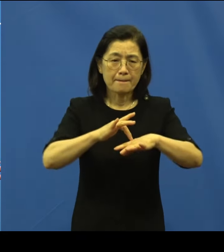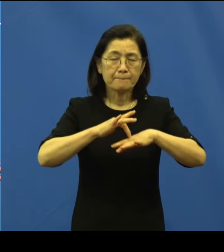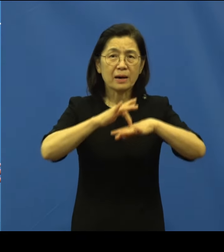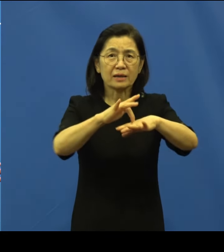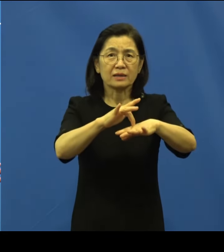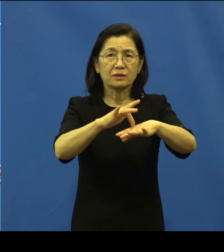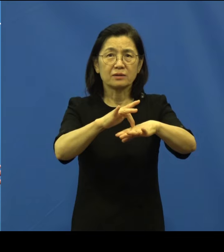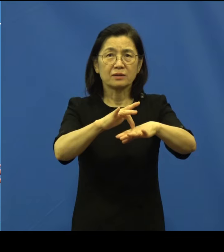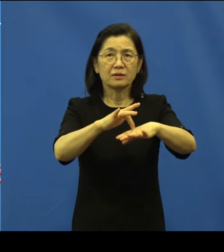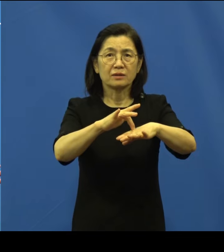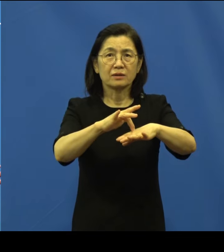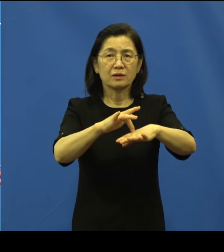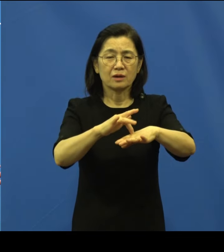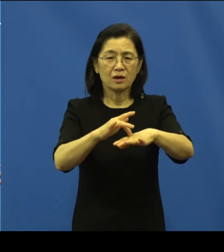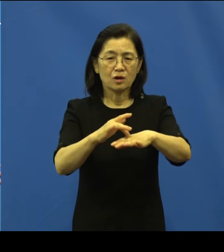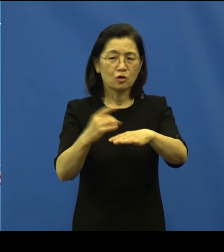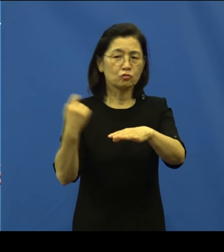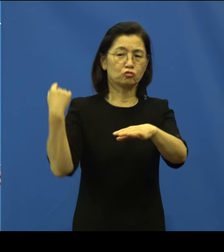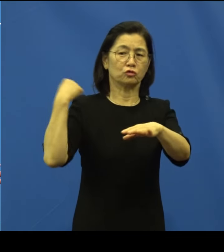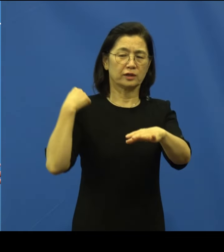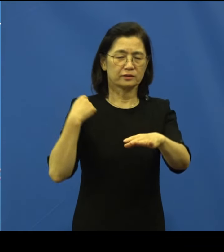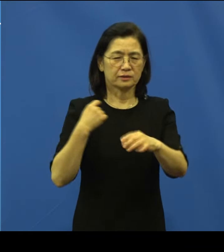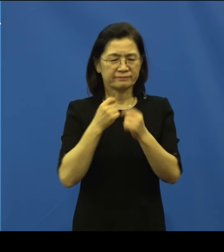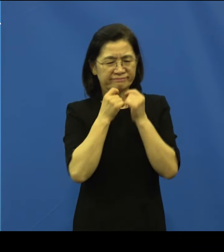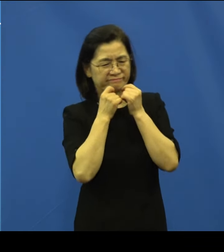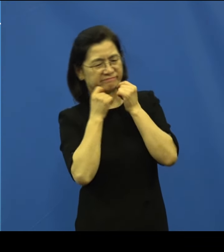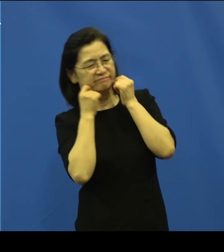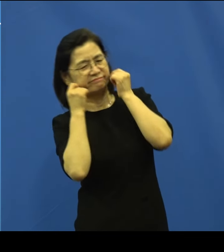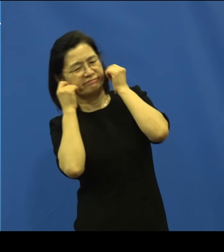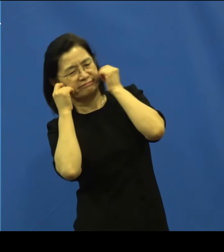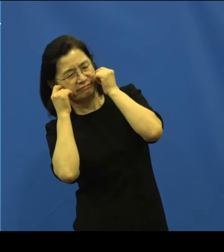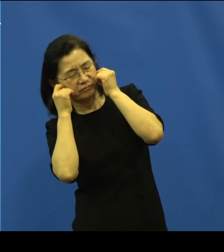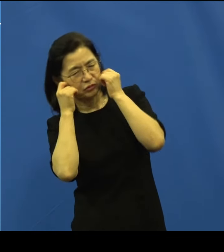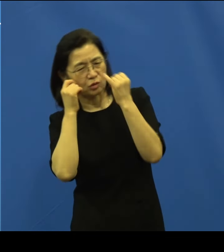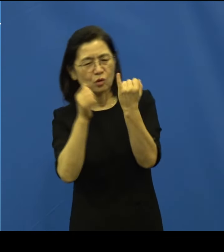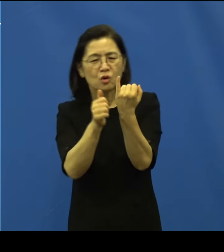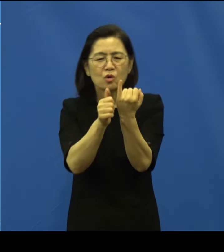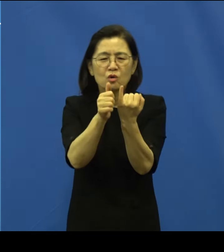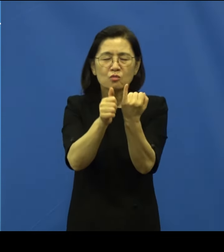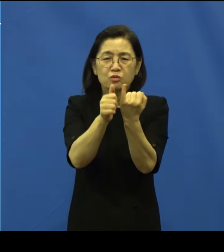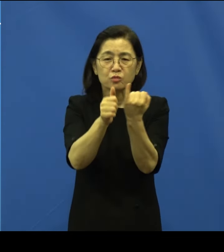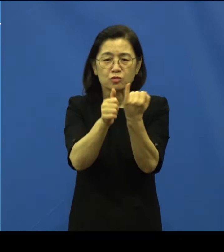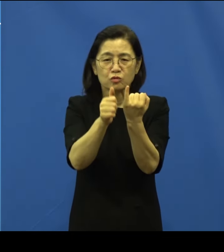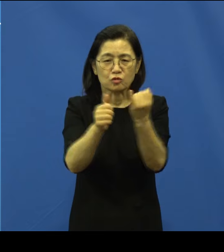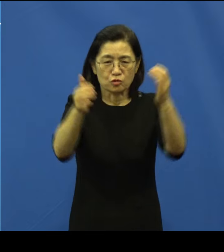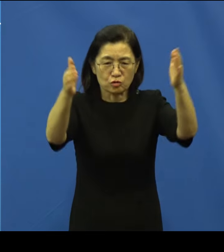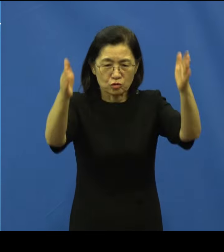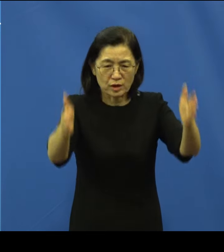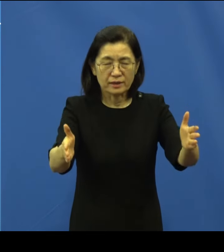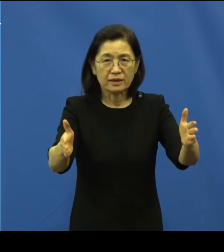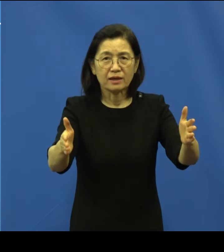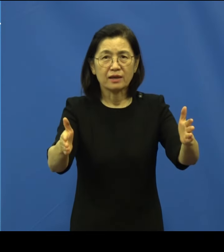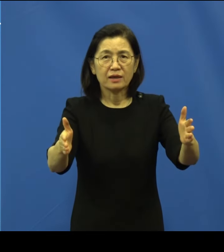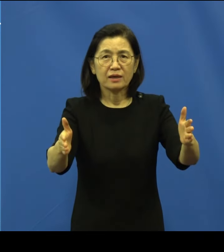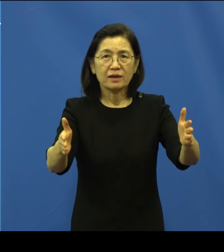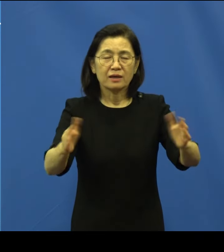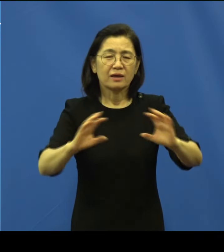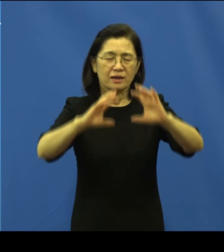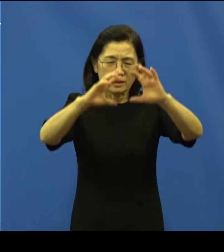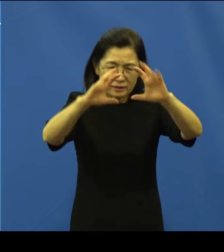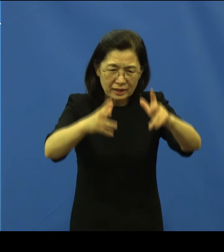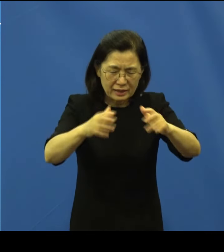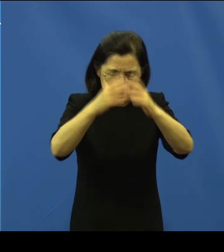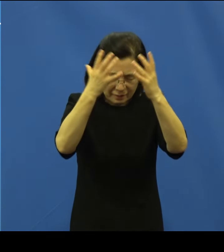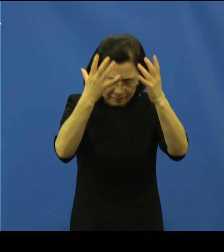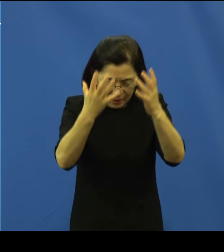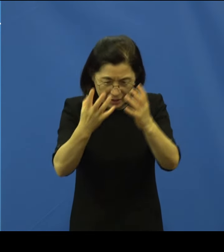뒤에서 미소를 짓고 있어. 이 부부간의 가정에 일어나는 일들, 우리의 삶에 일어나는, 나라에 일어나는